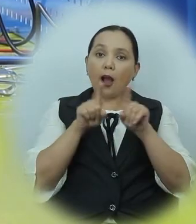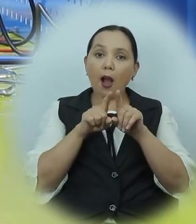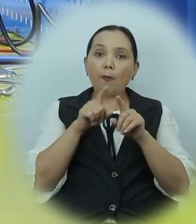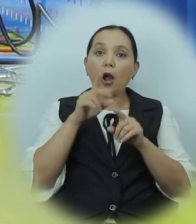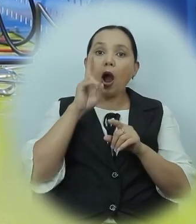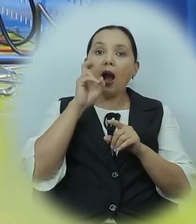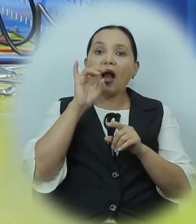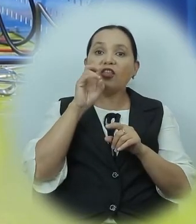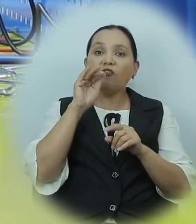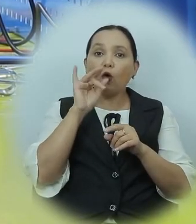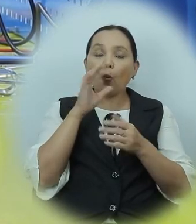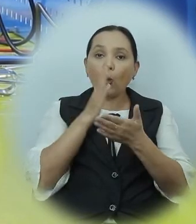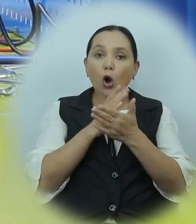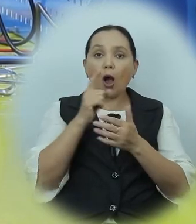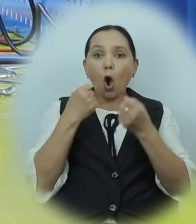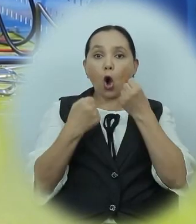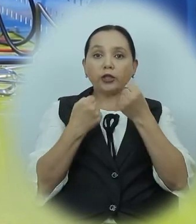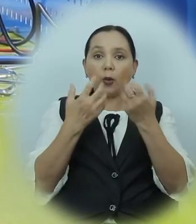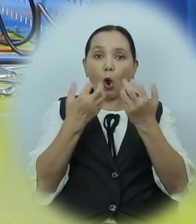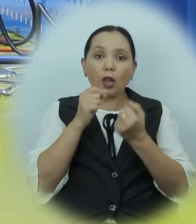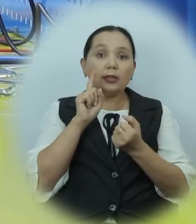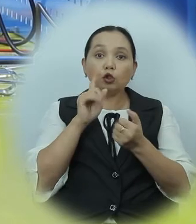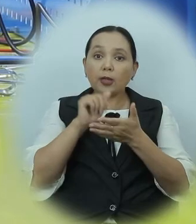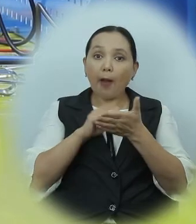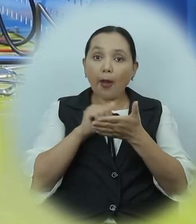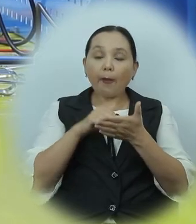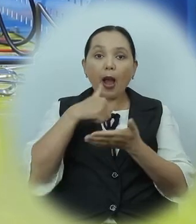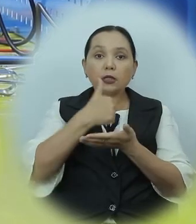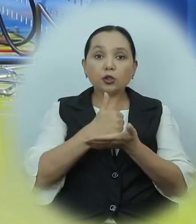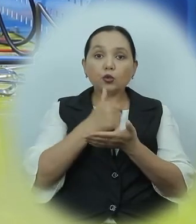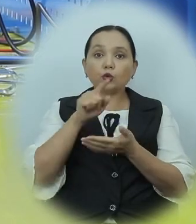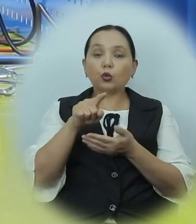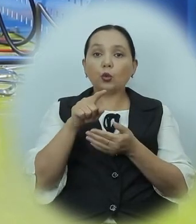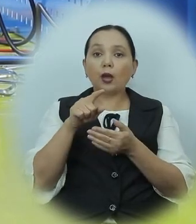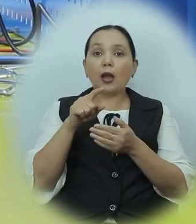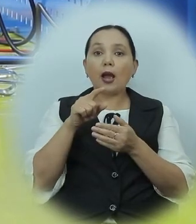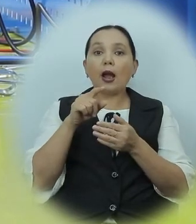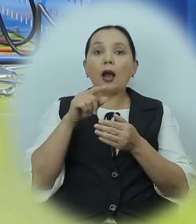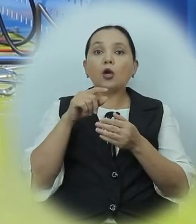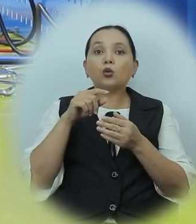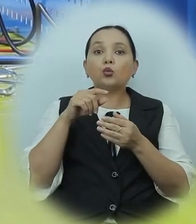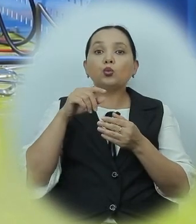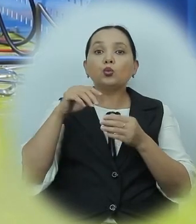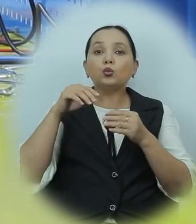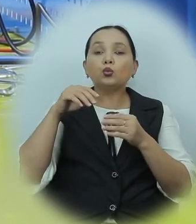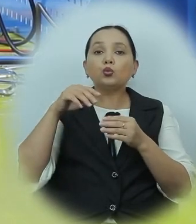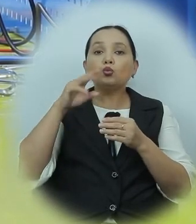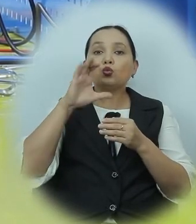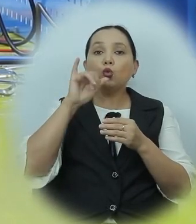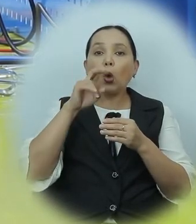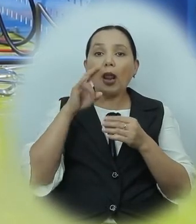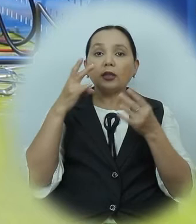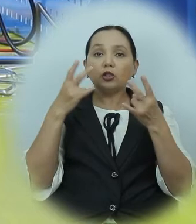lekin kanifolga bir botirib olinadi, sababki asosan olovani suyuqlashtirish maqsadida